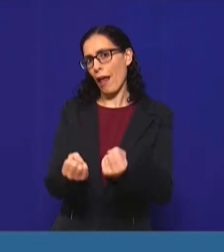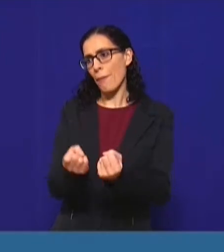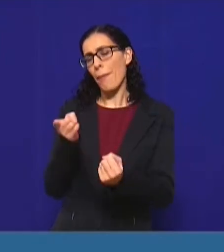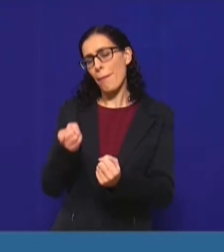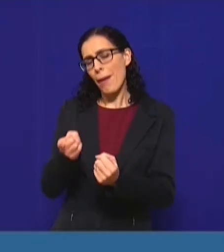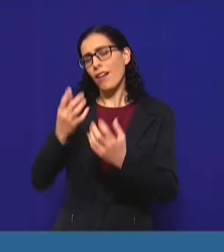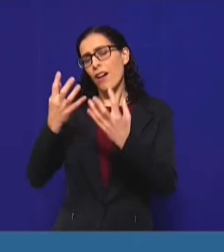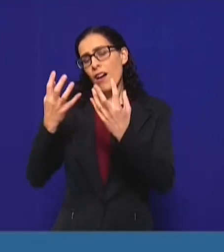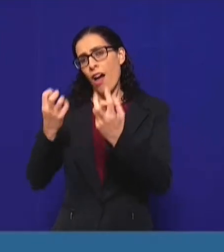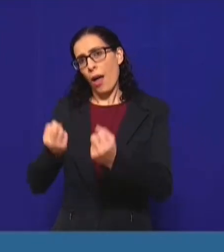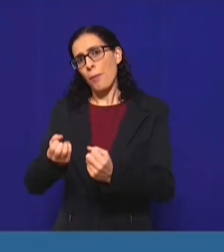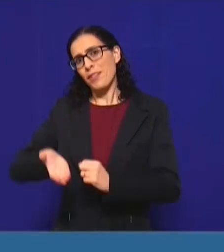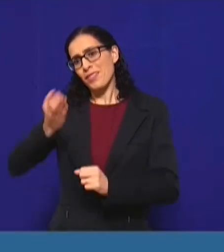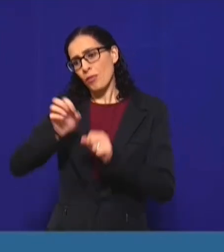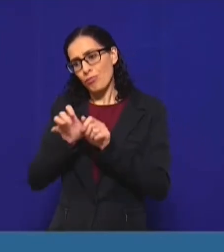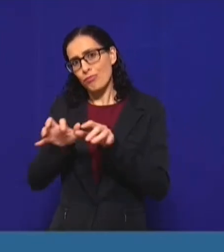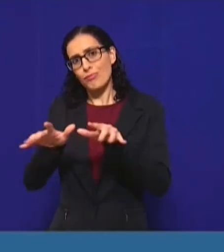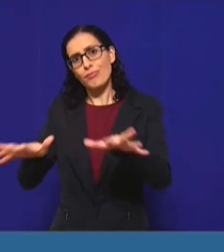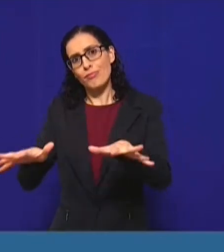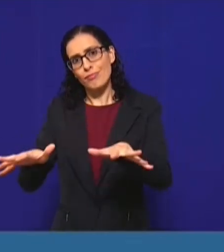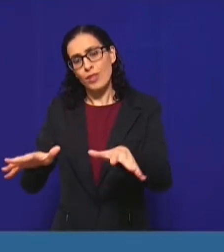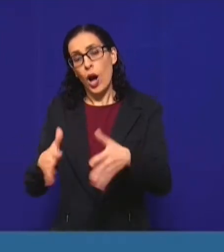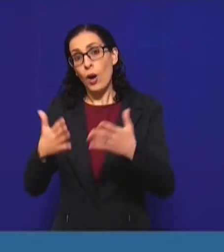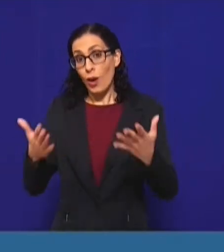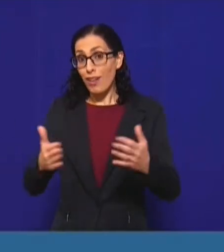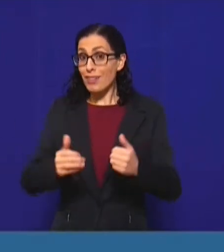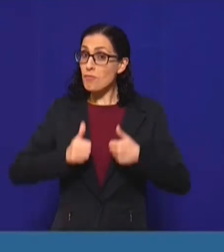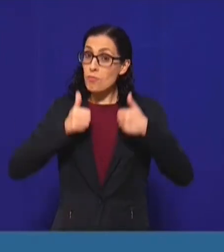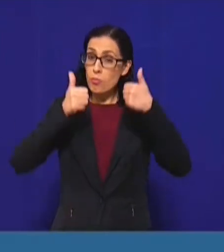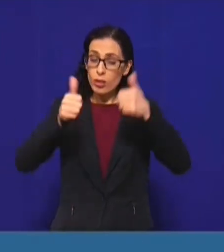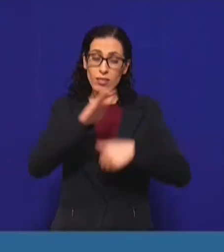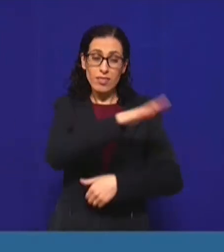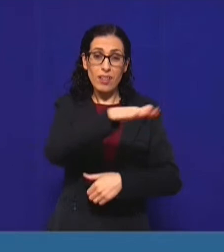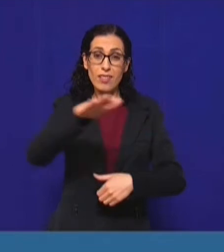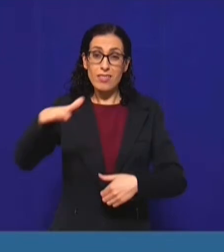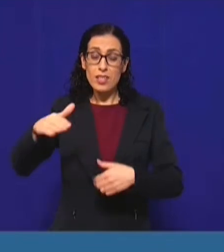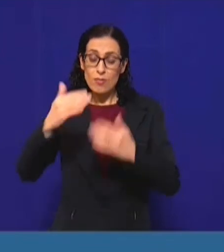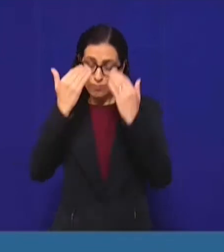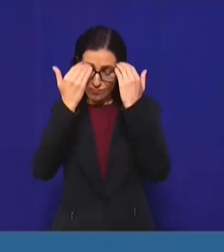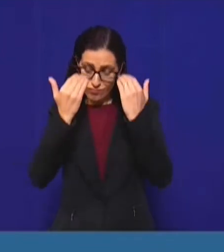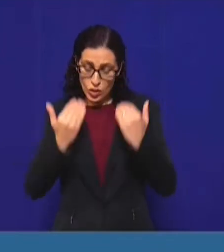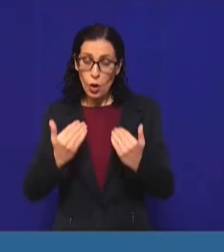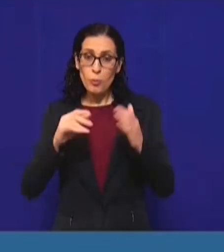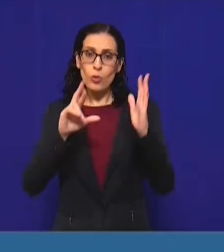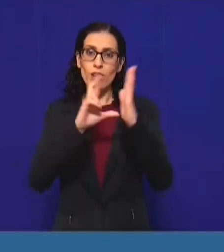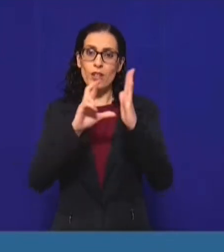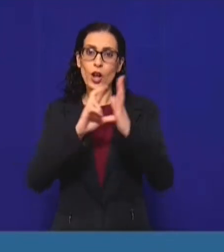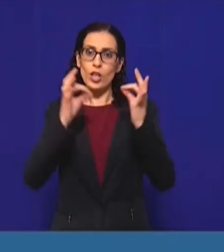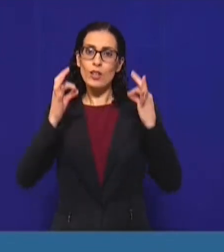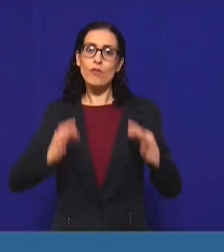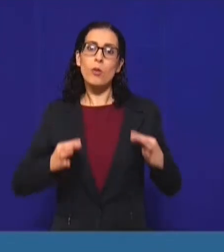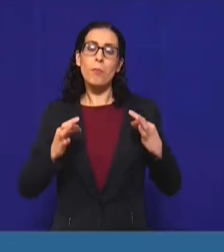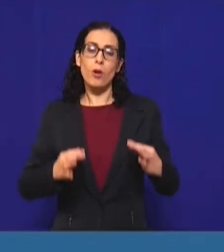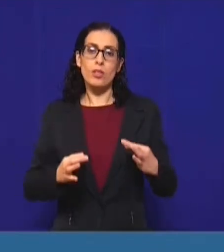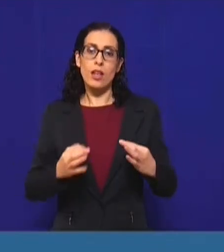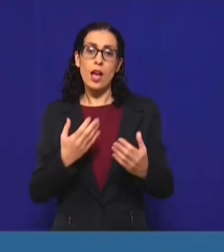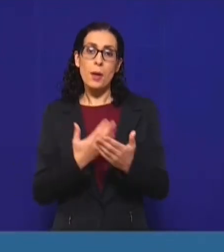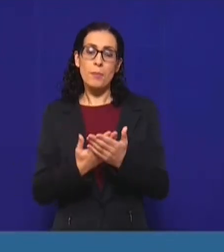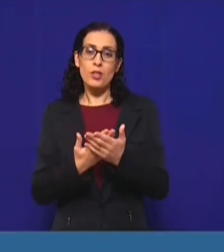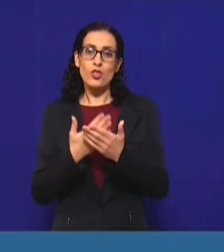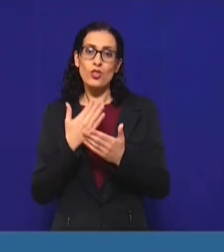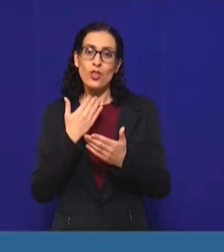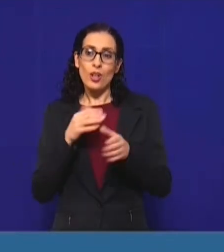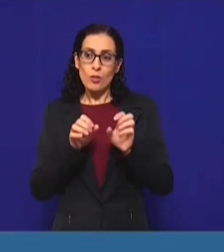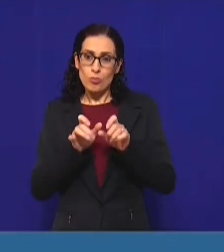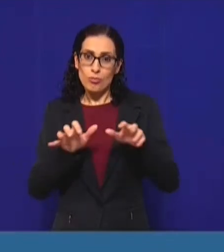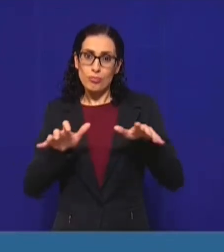ħajkollna iktar trasmissjoni. U allura nappellaw il-pubbliku li dejjem rridu nkomplu nsegwu dawn il-miżuri għaliex l-ammont ta' trasmissjoni li